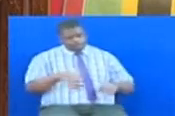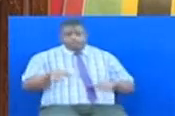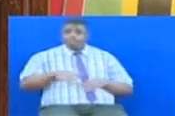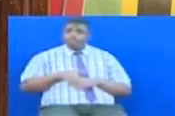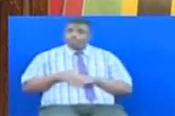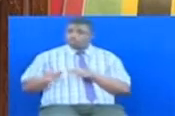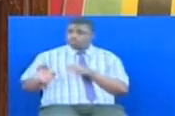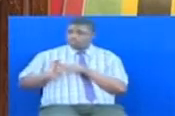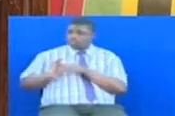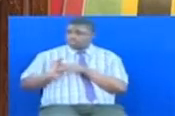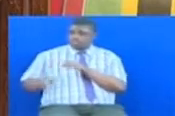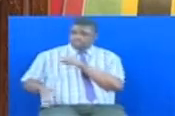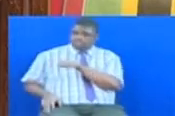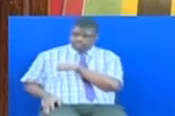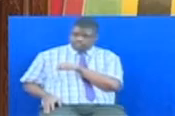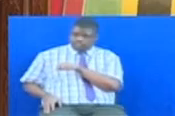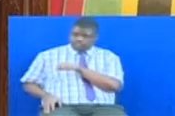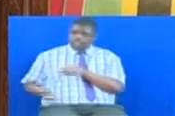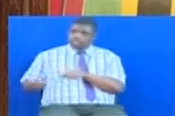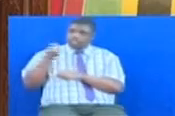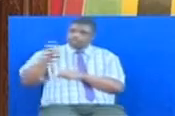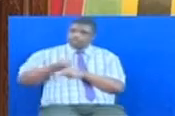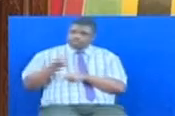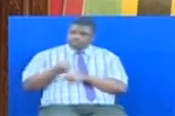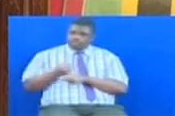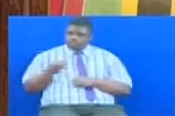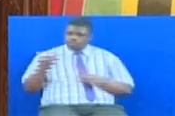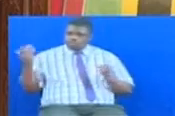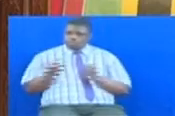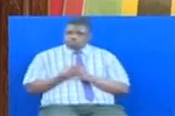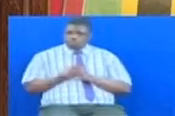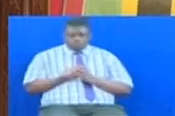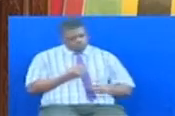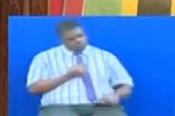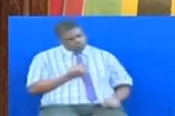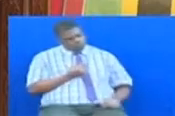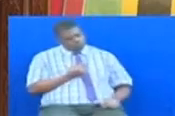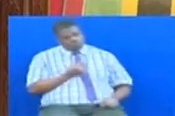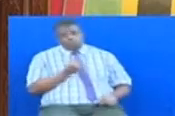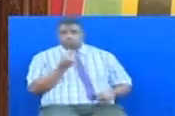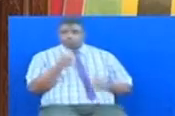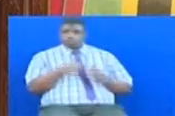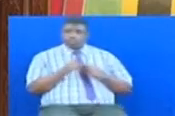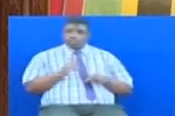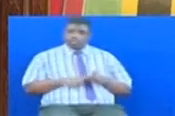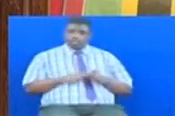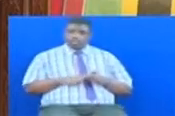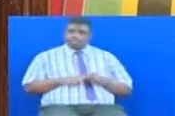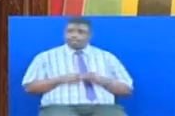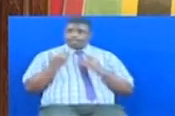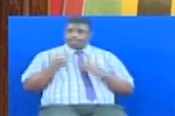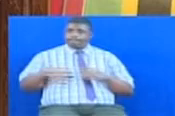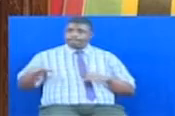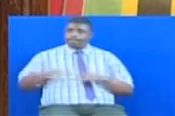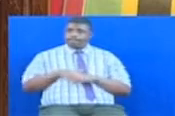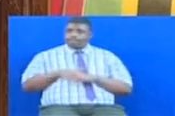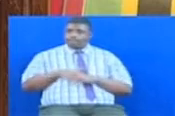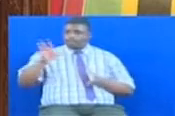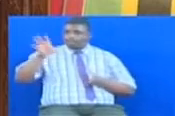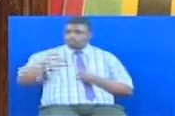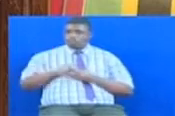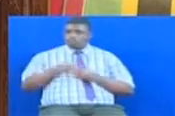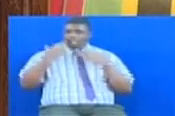bima kuona jinsi ambavyo kazi itafanyika kwa umoja, ili tutakapoenda kwenye comprehensive health insurance, maana yake Watanzania